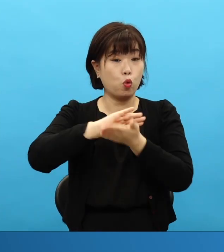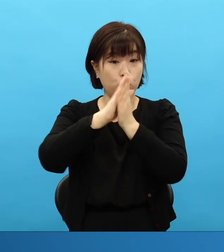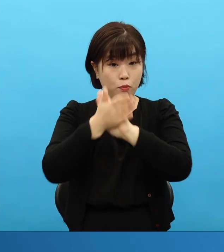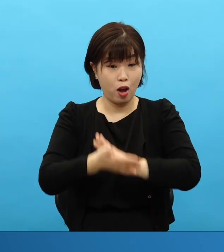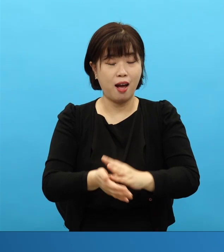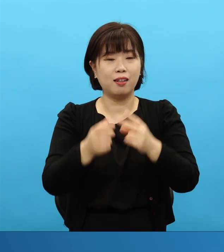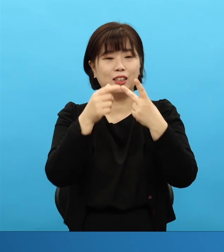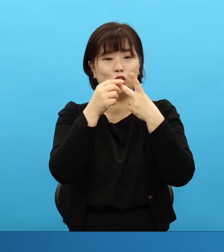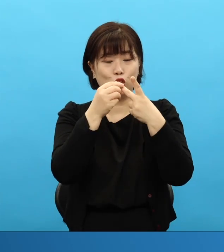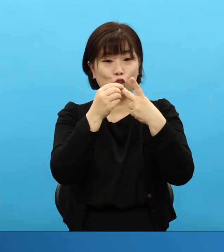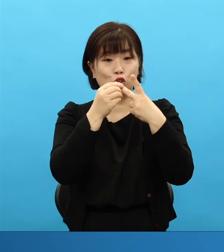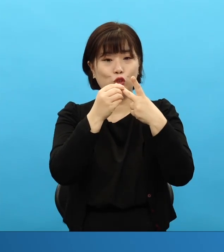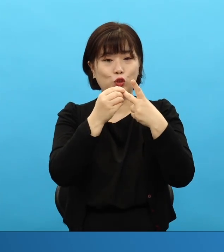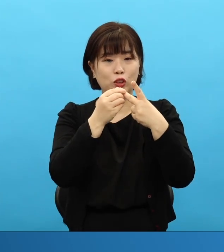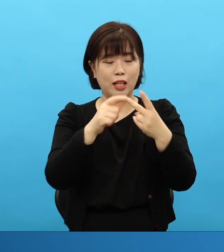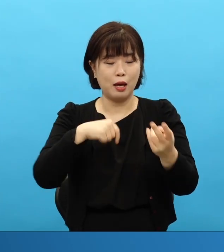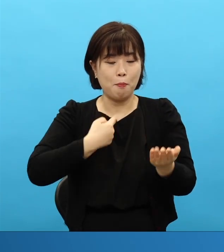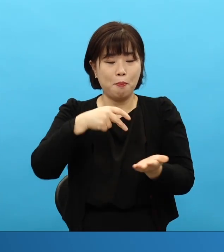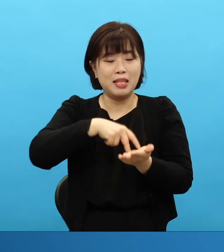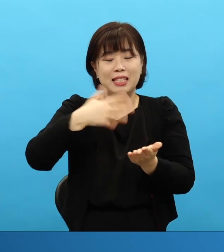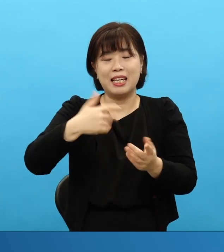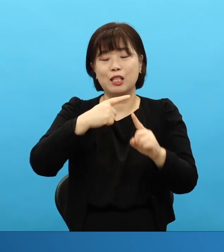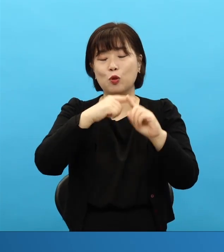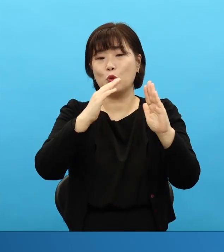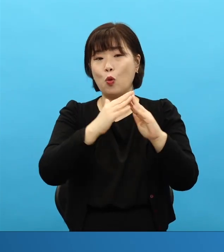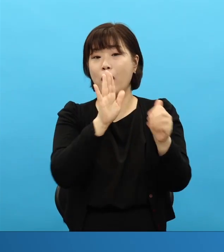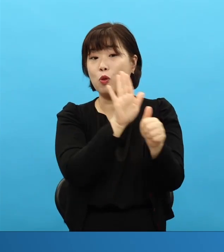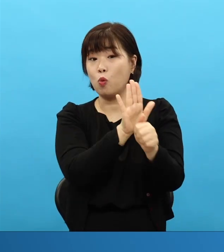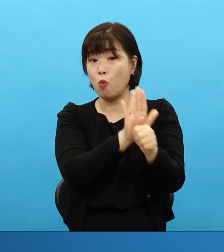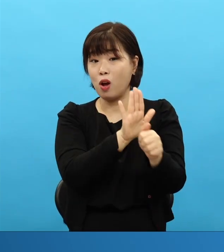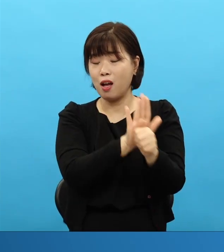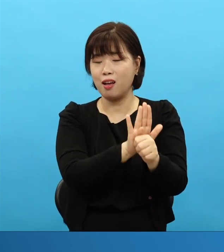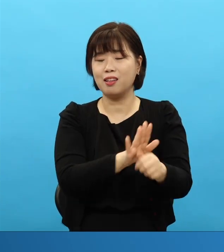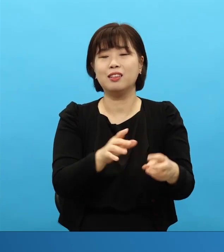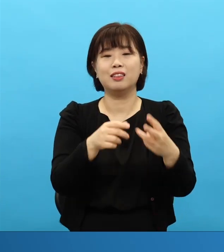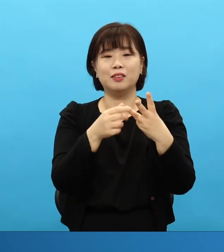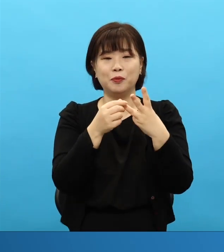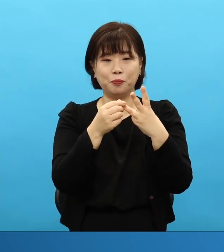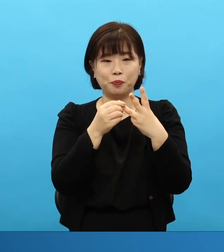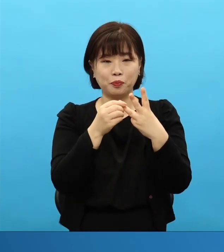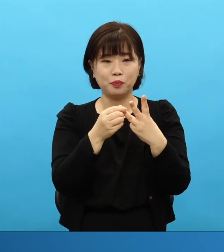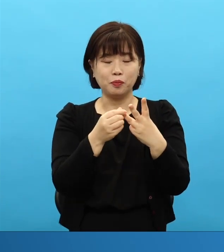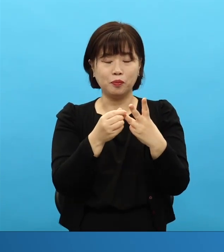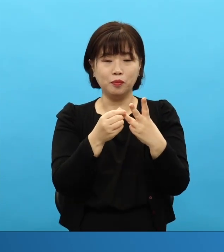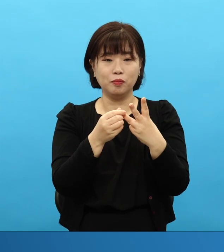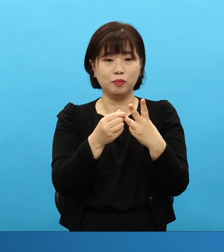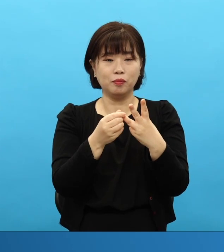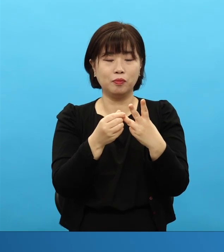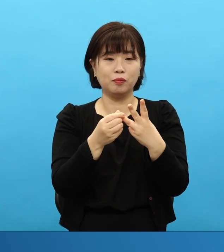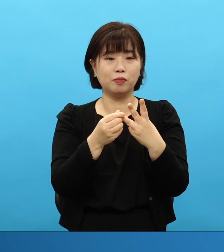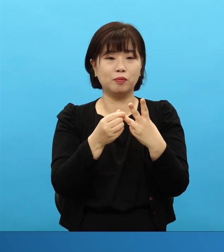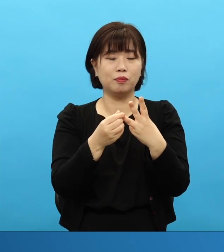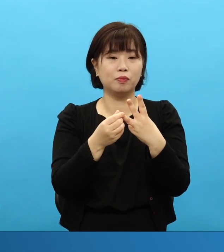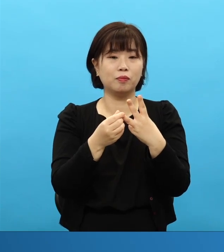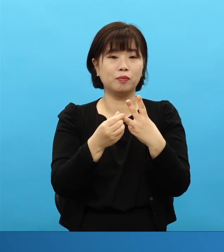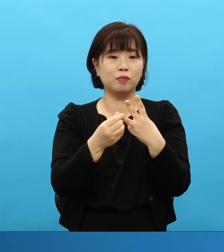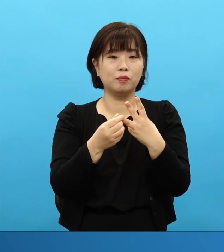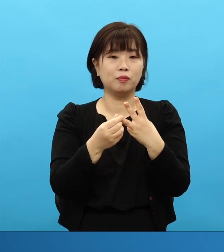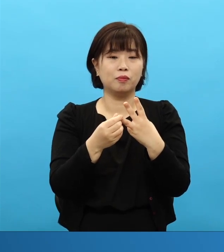둘째는 미자립교회, 내가 섬겨야 되겠다, 미래교회죠. 그리고